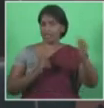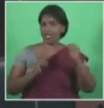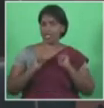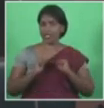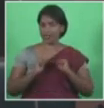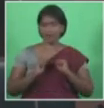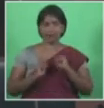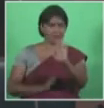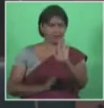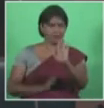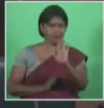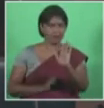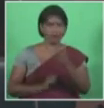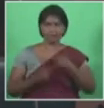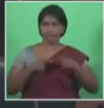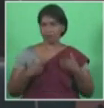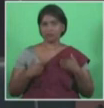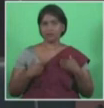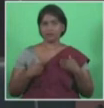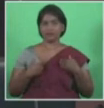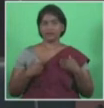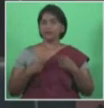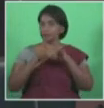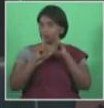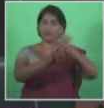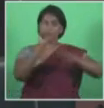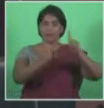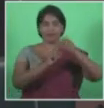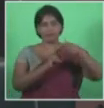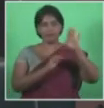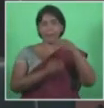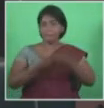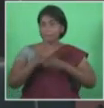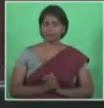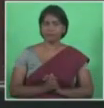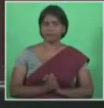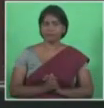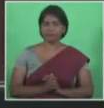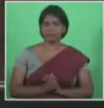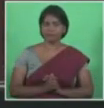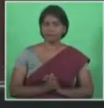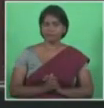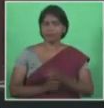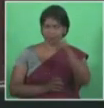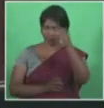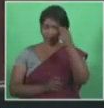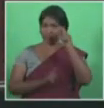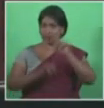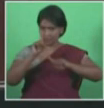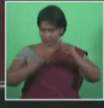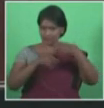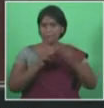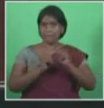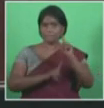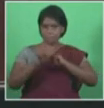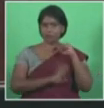කියලා. මෙහෙම කරන්න බෑ. අපි විරුද්ධයි මේකට. මේ වගේ වැඩ කරන්න එපා. බිස්නස් කමිටියක් ඇදවන්න. ඔබතුමා හිතන්නේ මෙහෙම රැස්වීමක් තිබ්බම